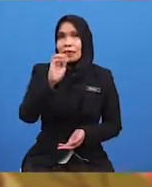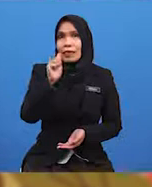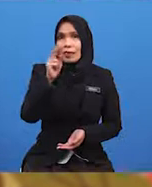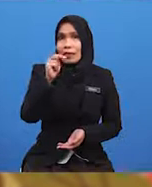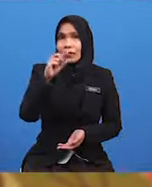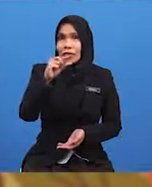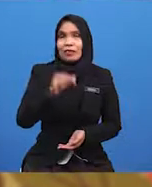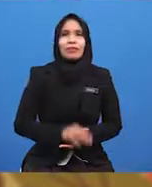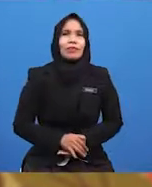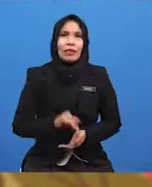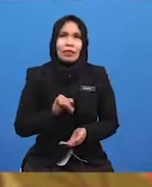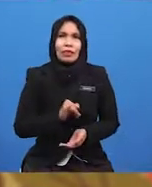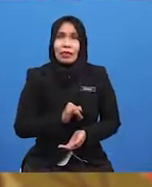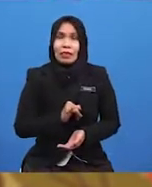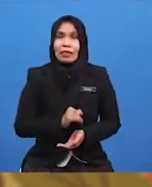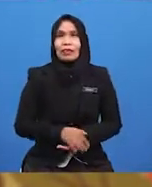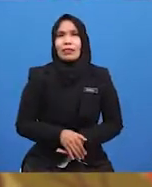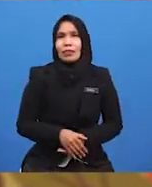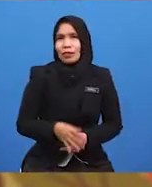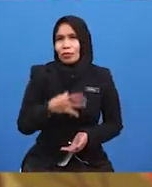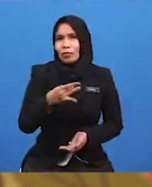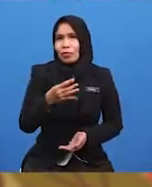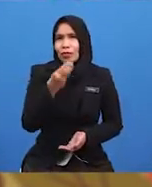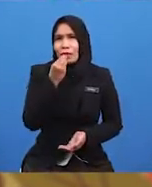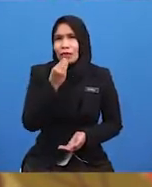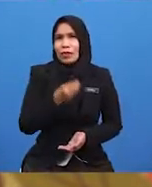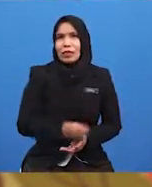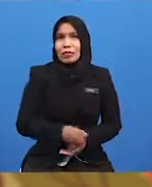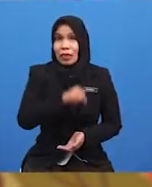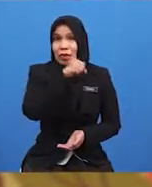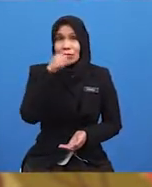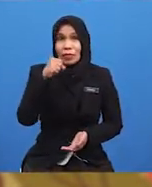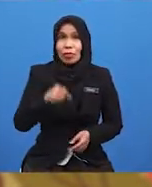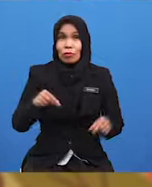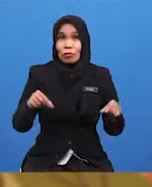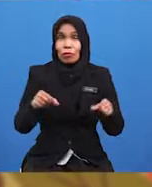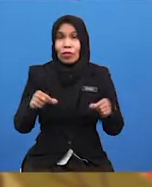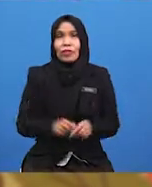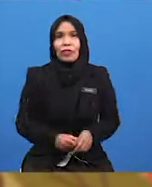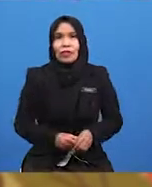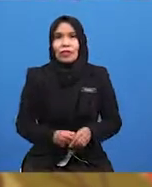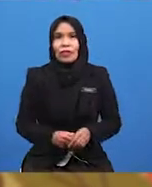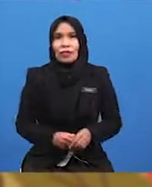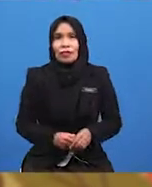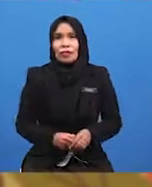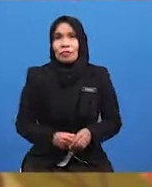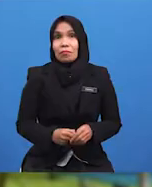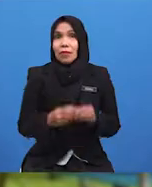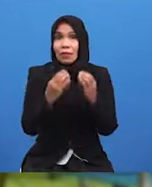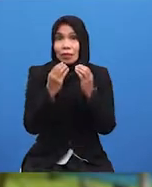kentang goreng ayam goreng burger dan sebagainya sejak chegou